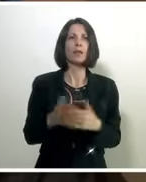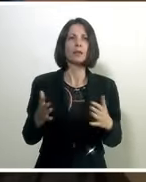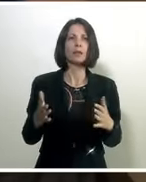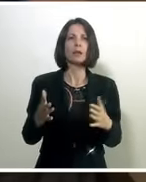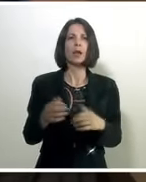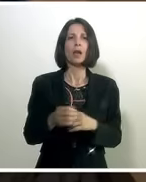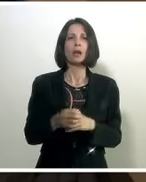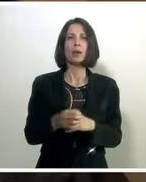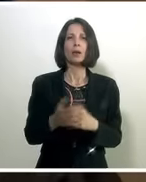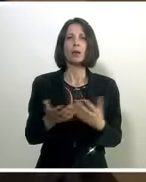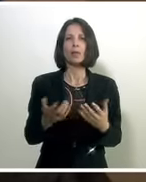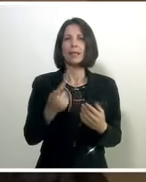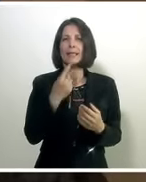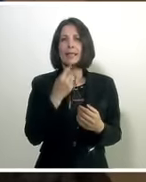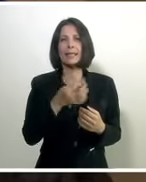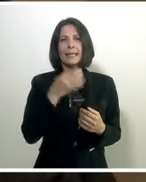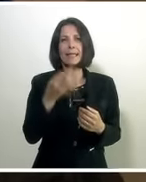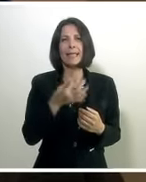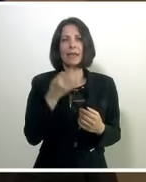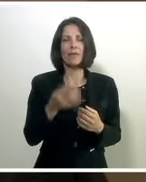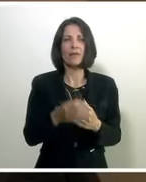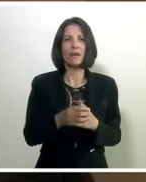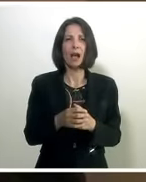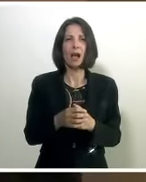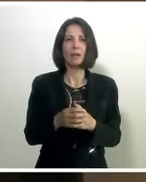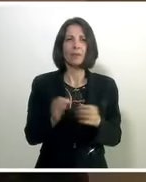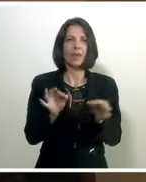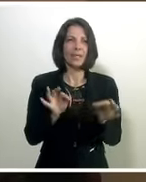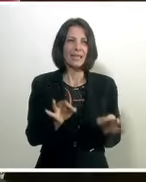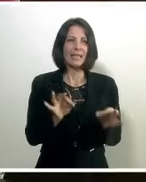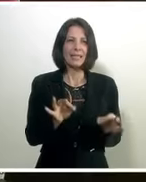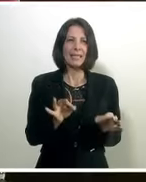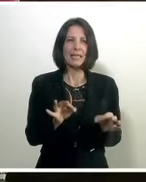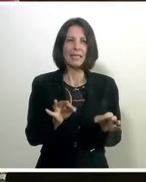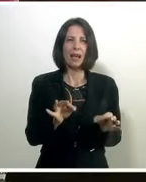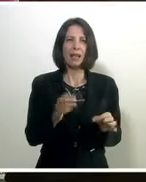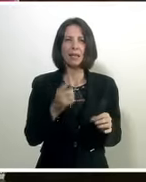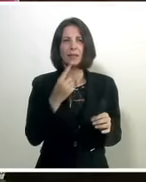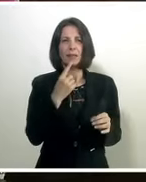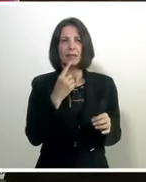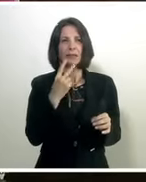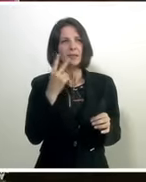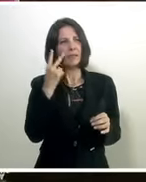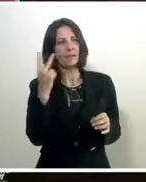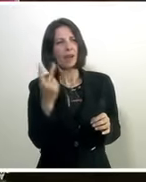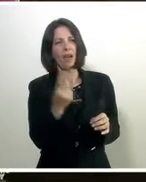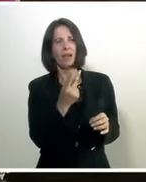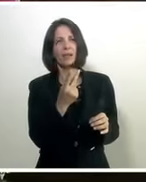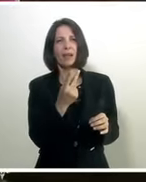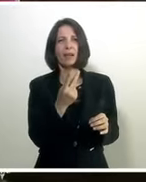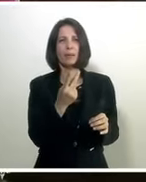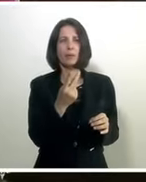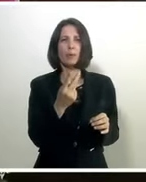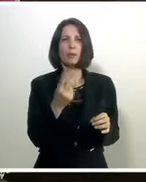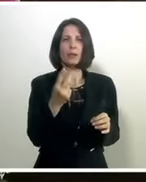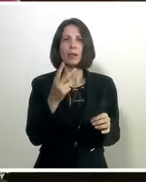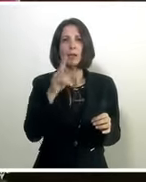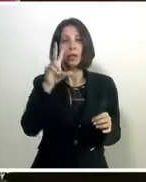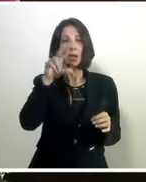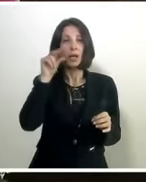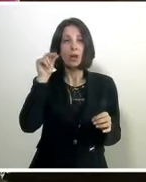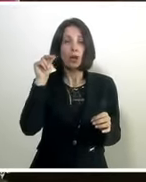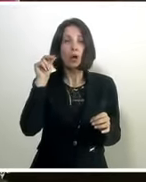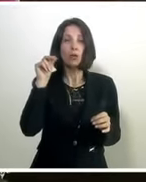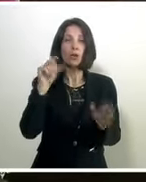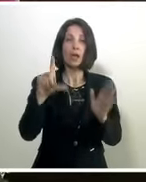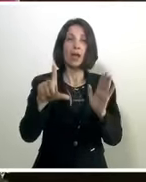ma è lo stesso atteggiamento critico che si è vince dal dettato costituzionale il quale Infatti riconosce a un tempo la